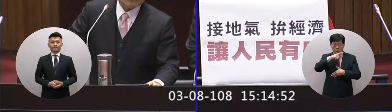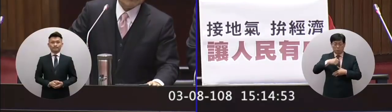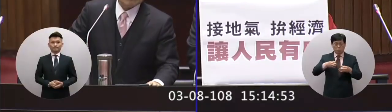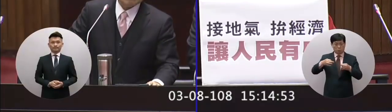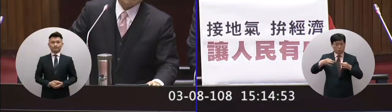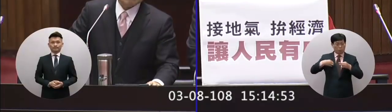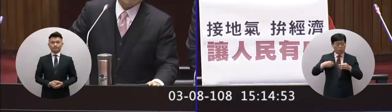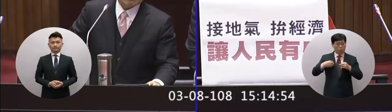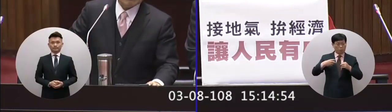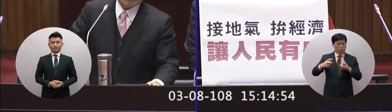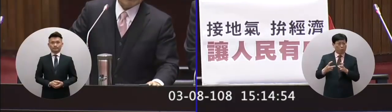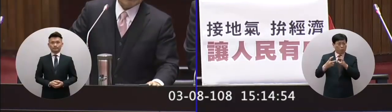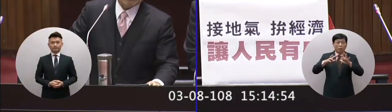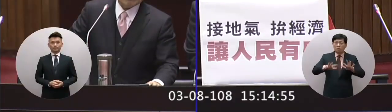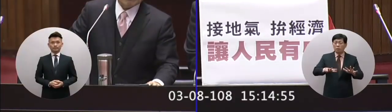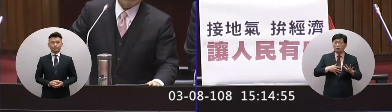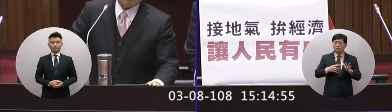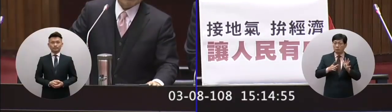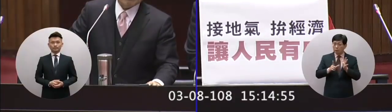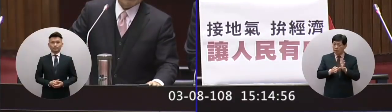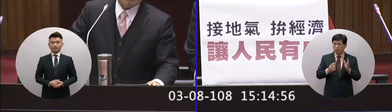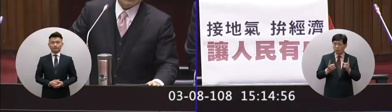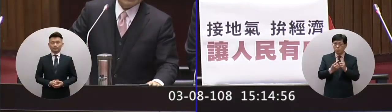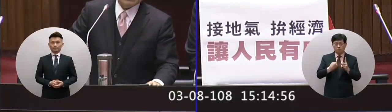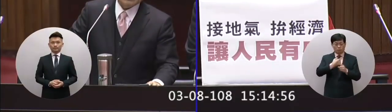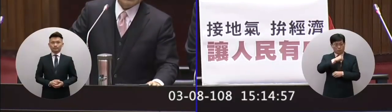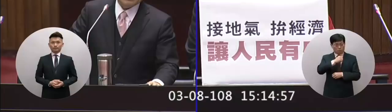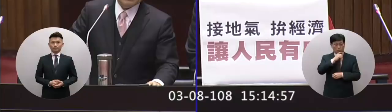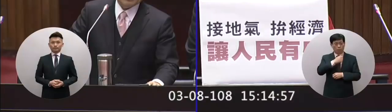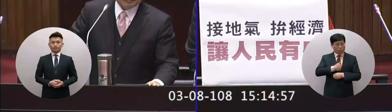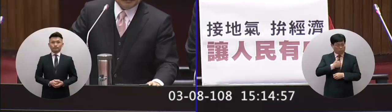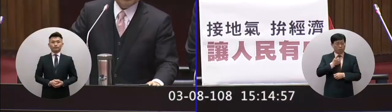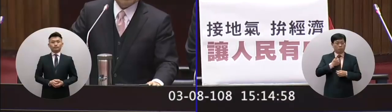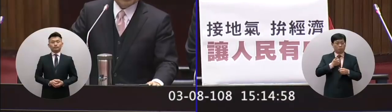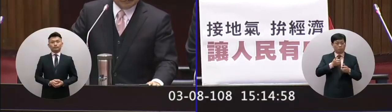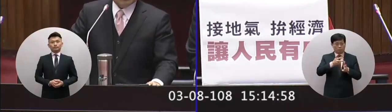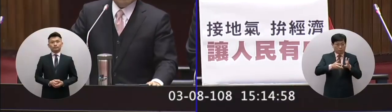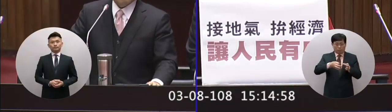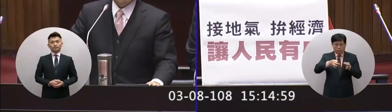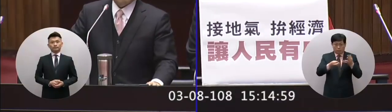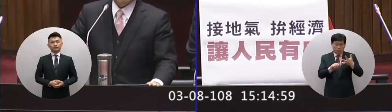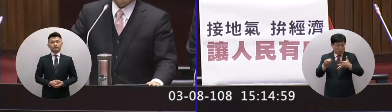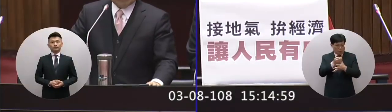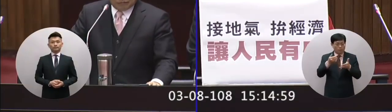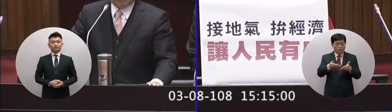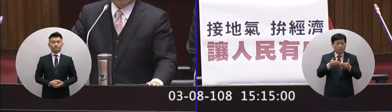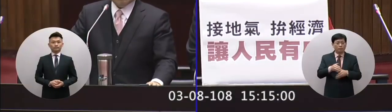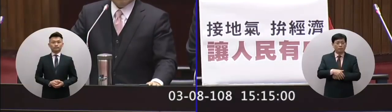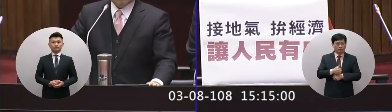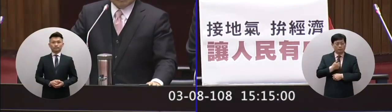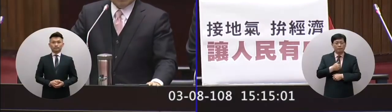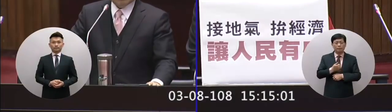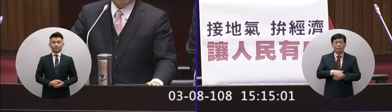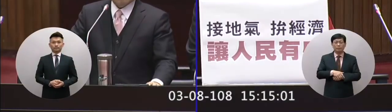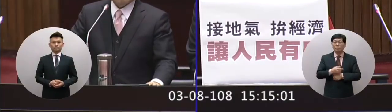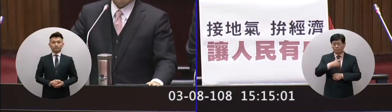的这一个当下。事实上真的是对我们台湾的产业界的转型升级是很重要的一个关